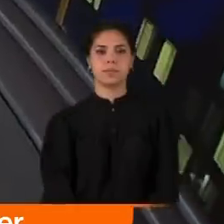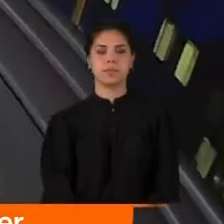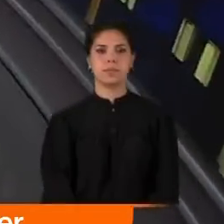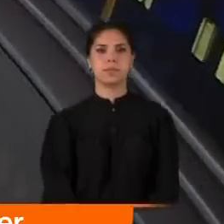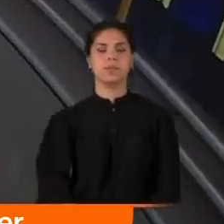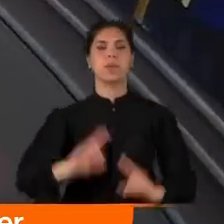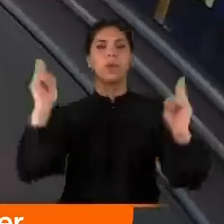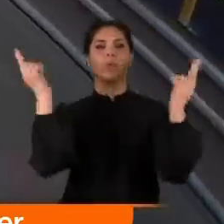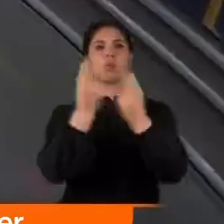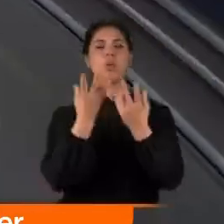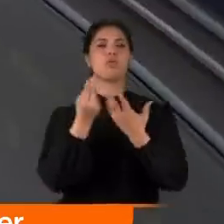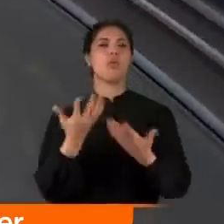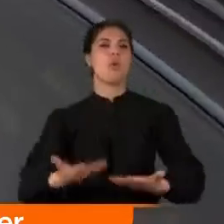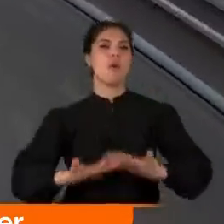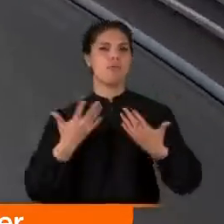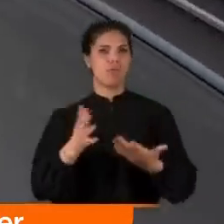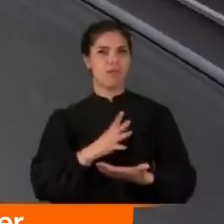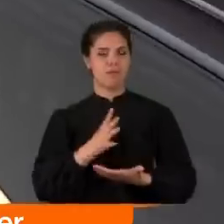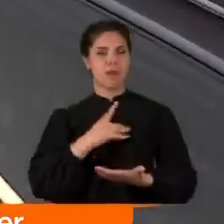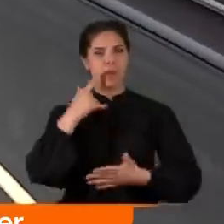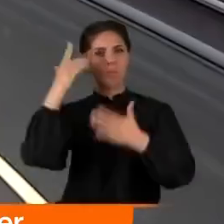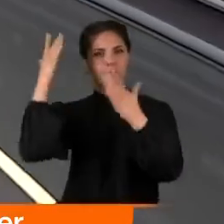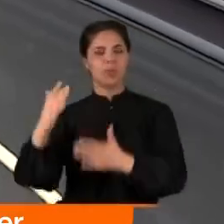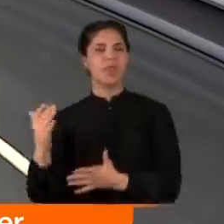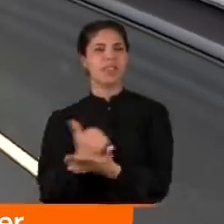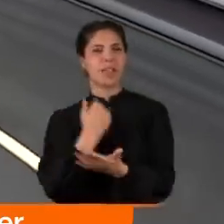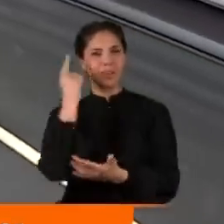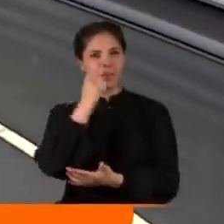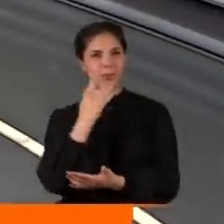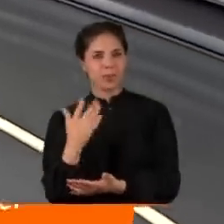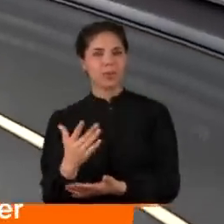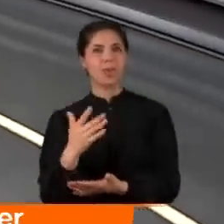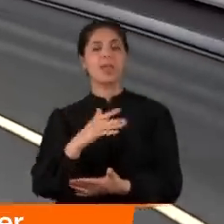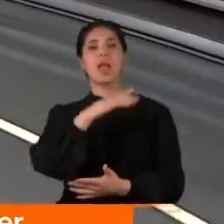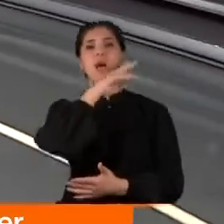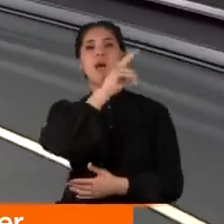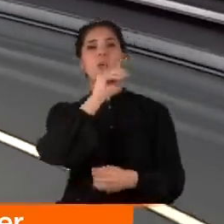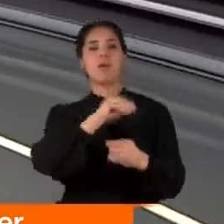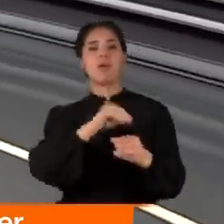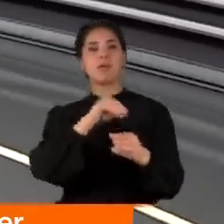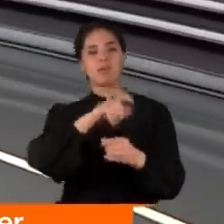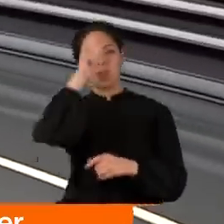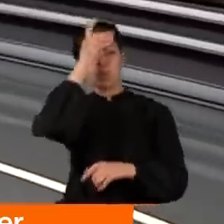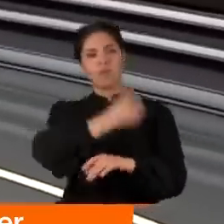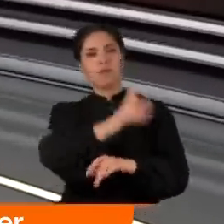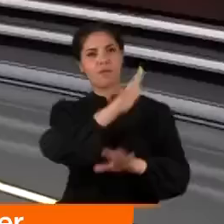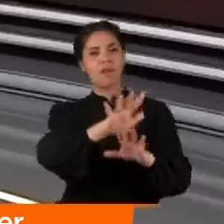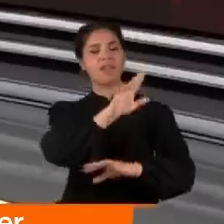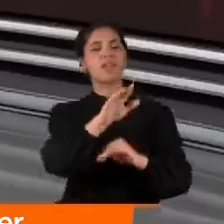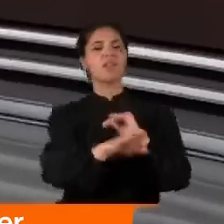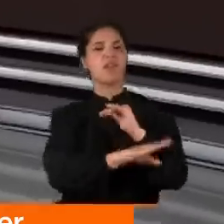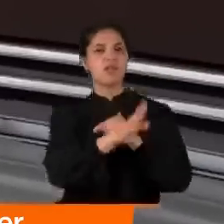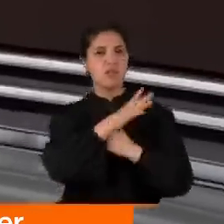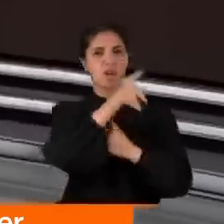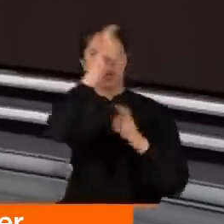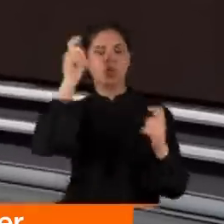ve dünya çapında da büyük Sevinç vardı Erdoğan'ın seçim zaferine özellikle yurt dışında yaşayan Türkler vatandaşlarımız